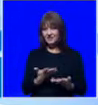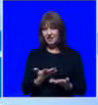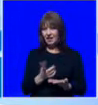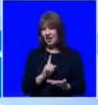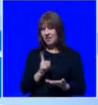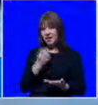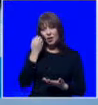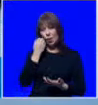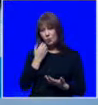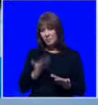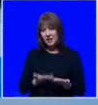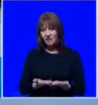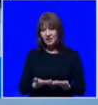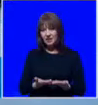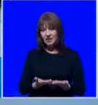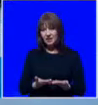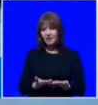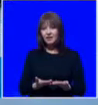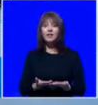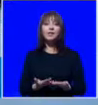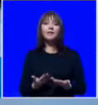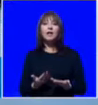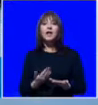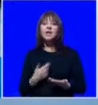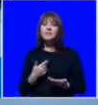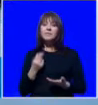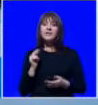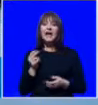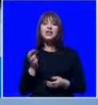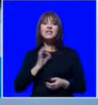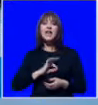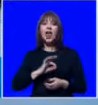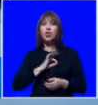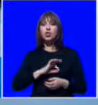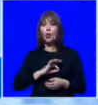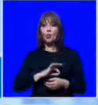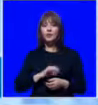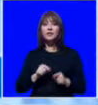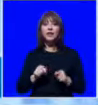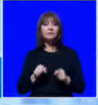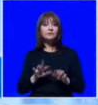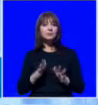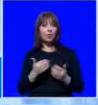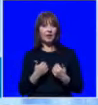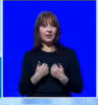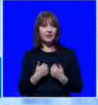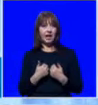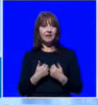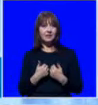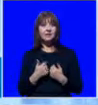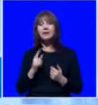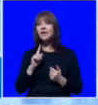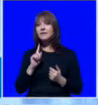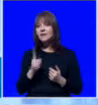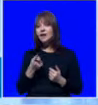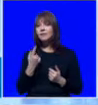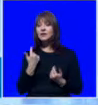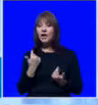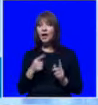ли да разбирам? Момент само да кажа за максималния осигурителен доход. Според нас той трябва да е базиран на